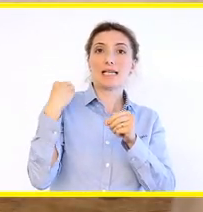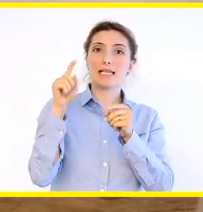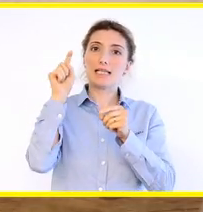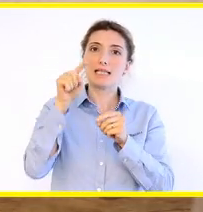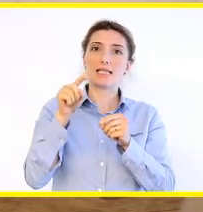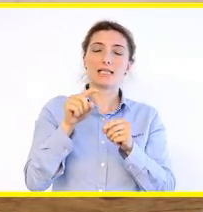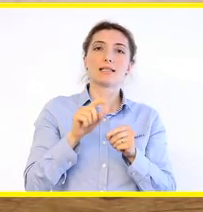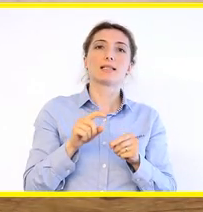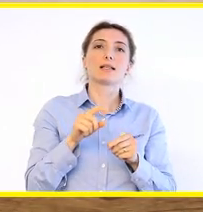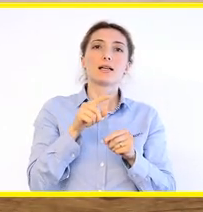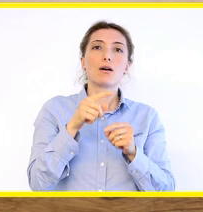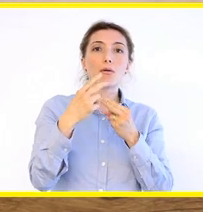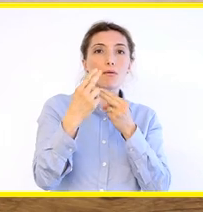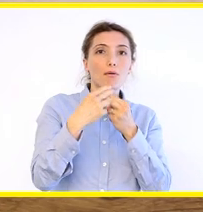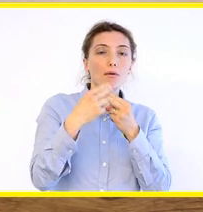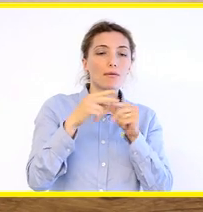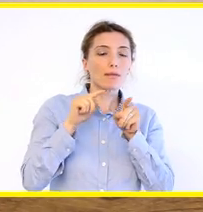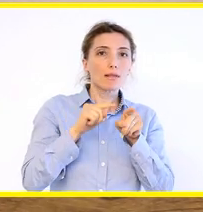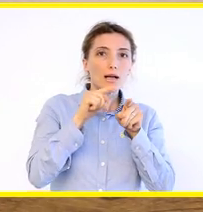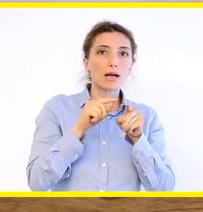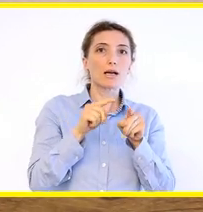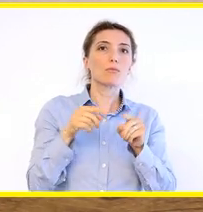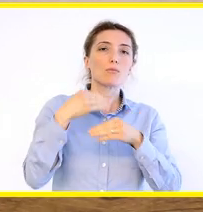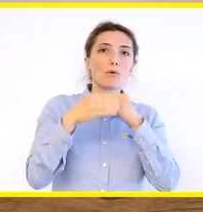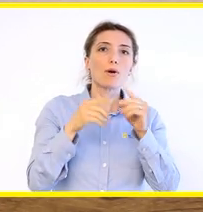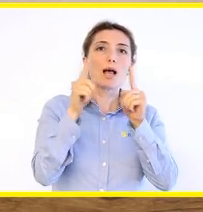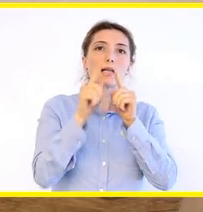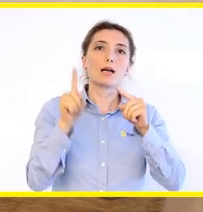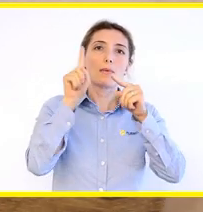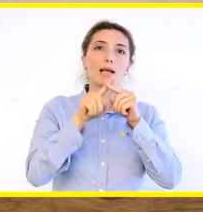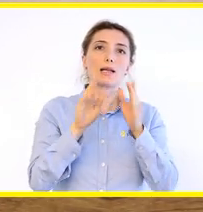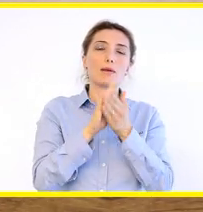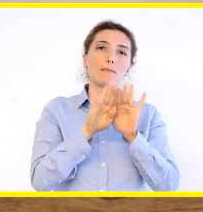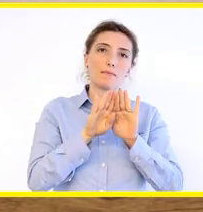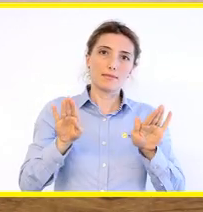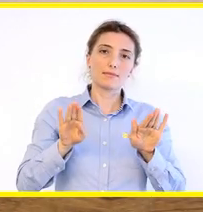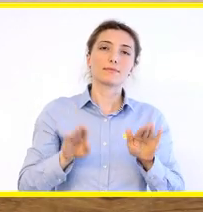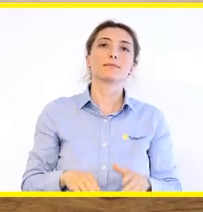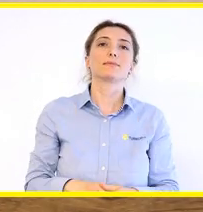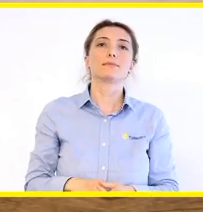seçin. Talimatları uygulayarak hesap ekleme işlemini tamamlayın.